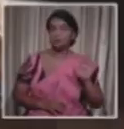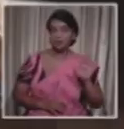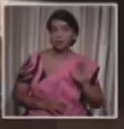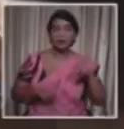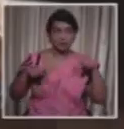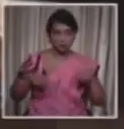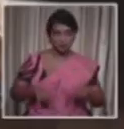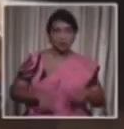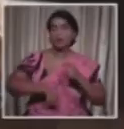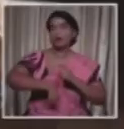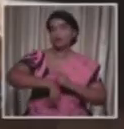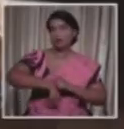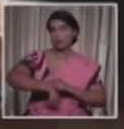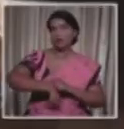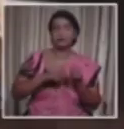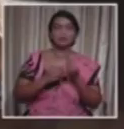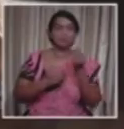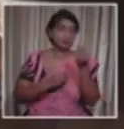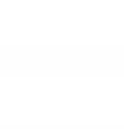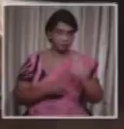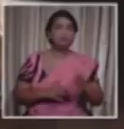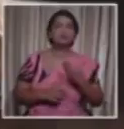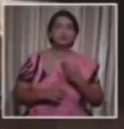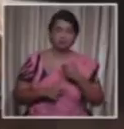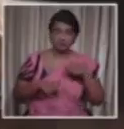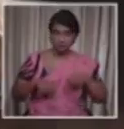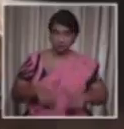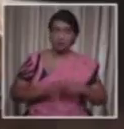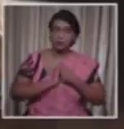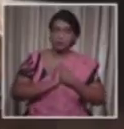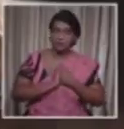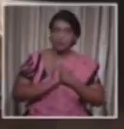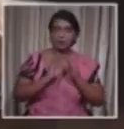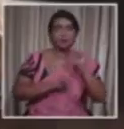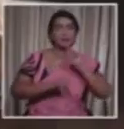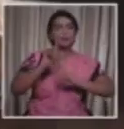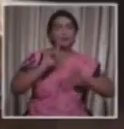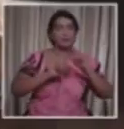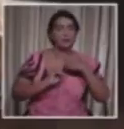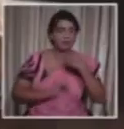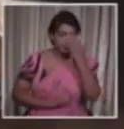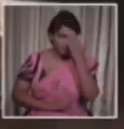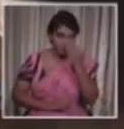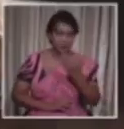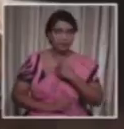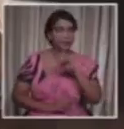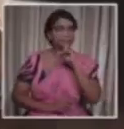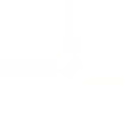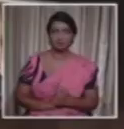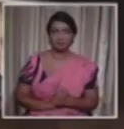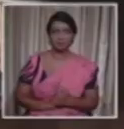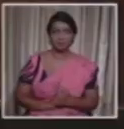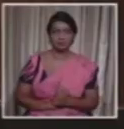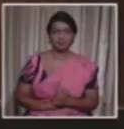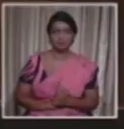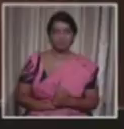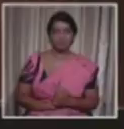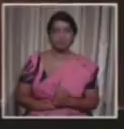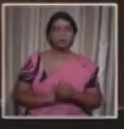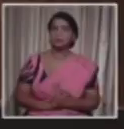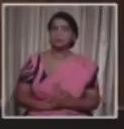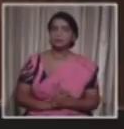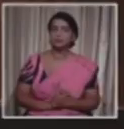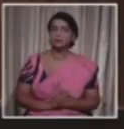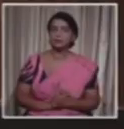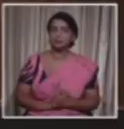දැන් අවස්ථාව තිබෙන බව මම මෙම ගරු සභාවට කාරුණිකව දන්වා සිටිමි. ගරු